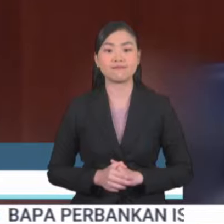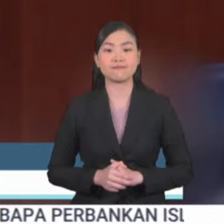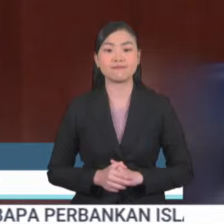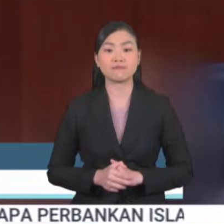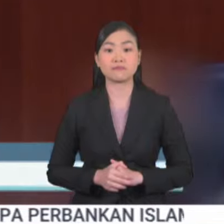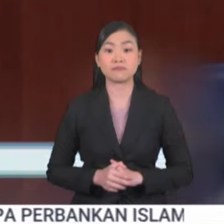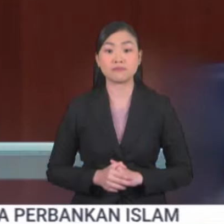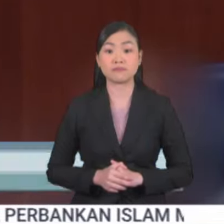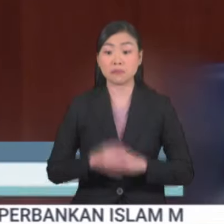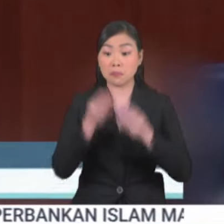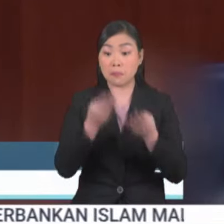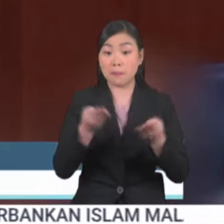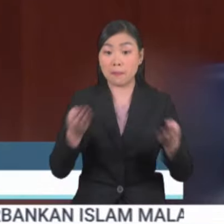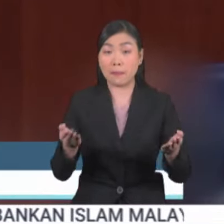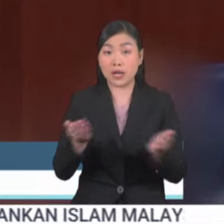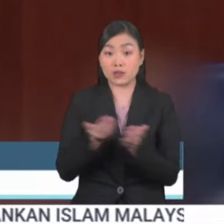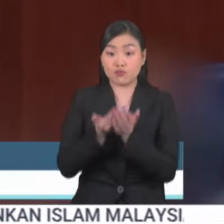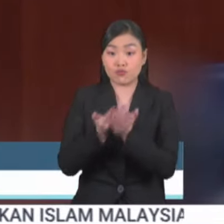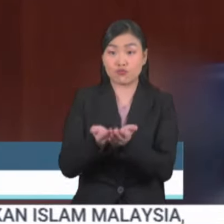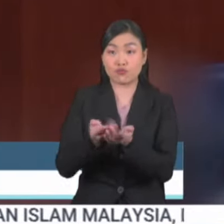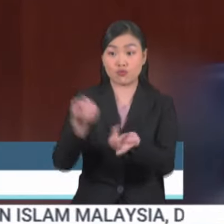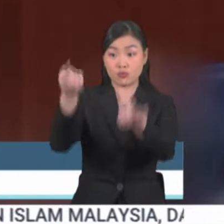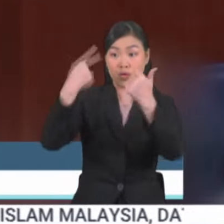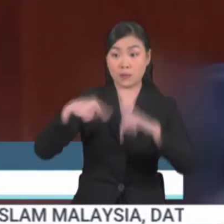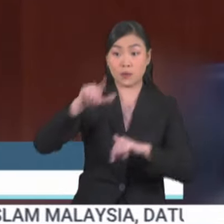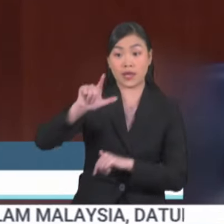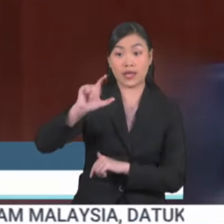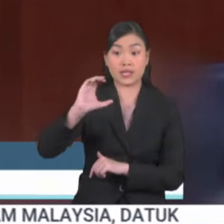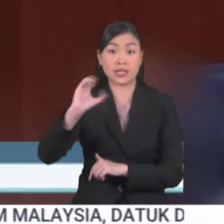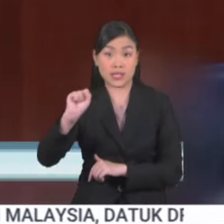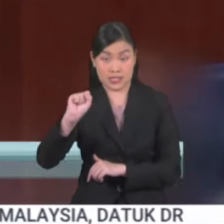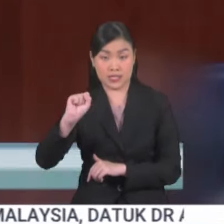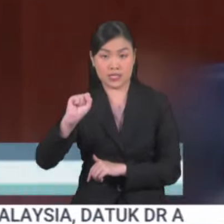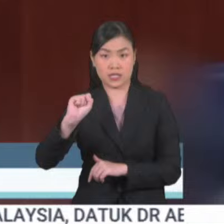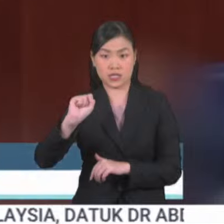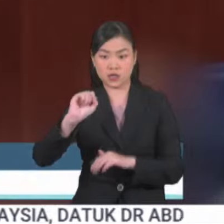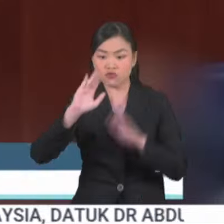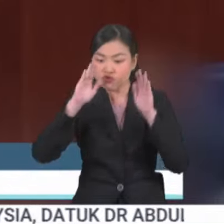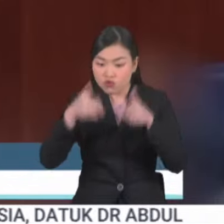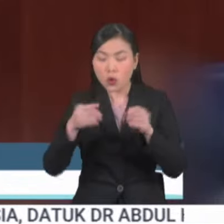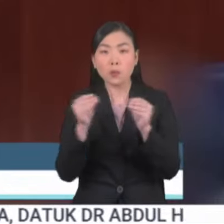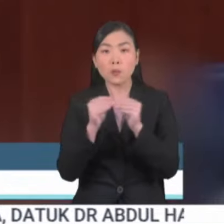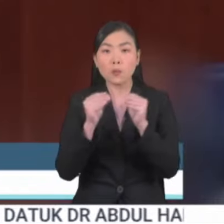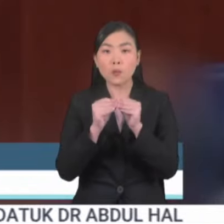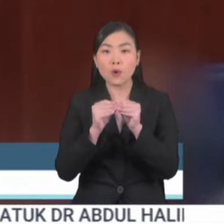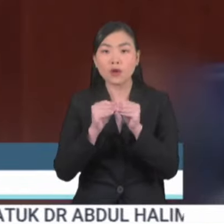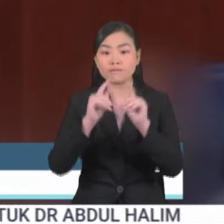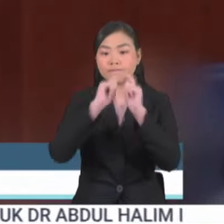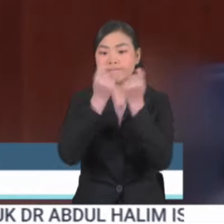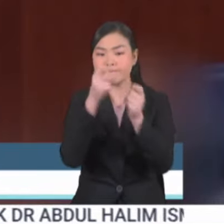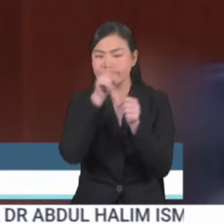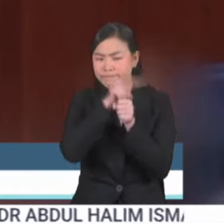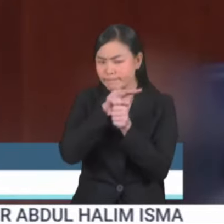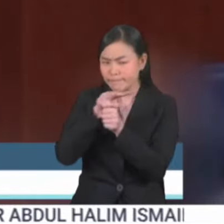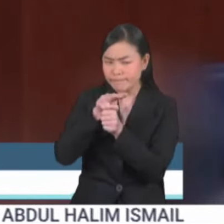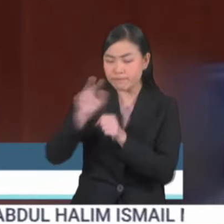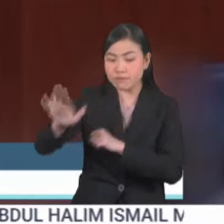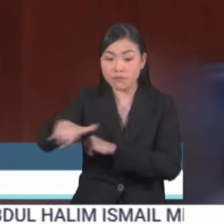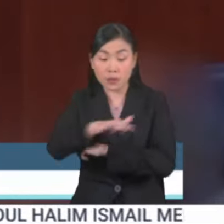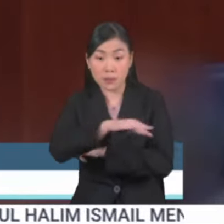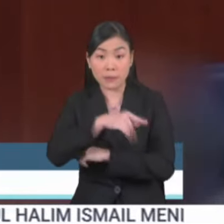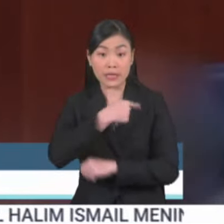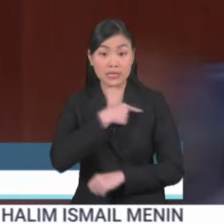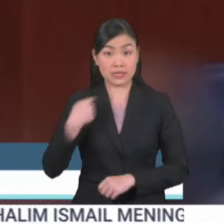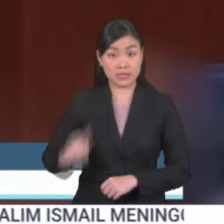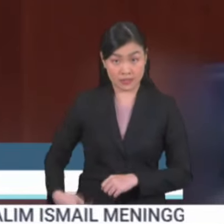Kehadiran aset maritim China di Laut China Selatan adalah lebih kepada pasukan pengawal pantai China